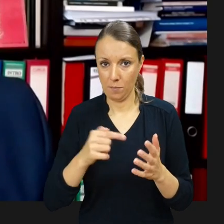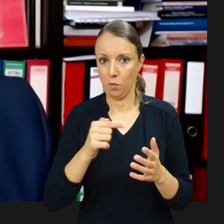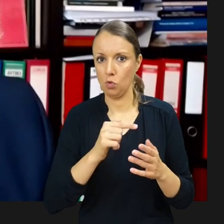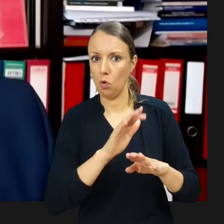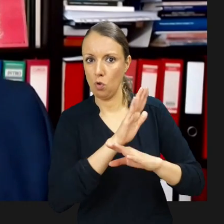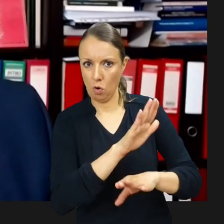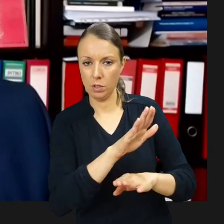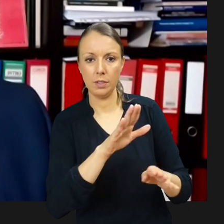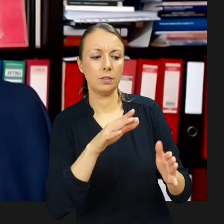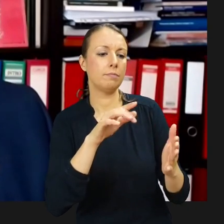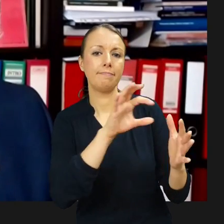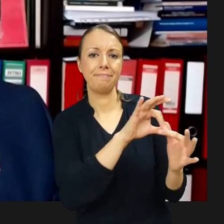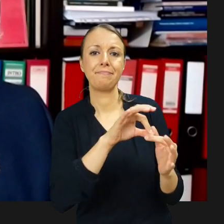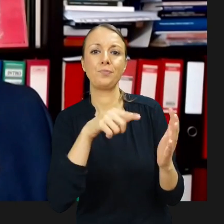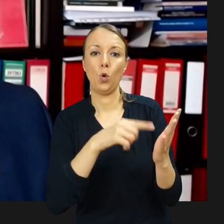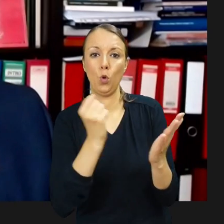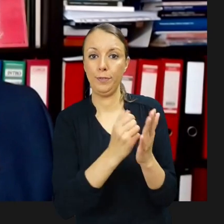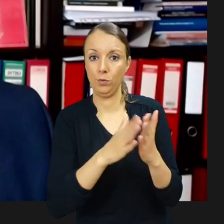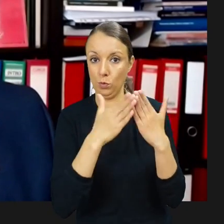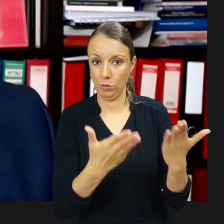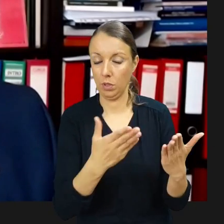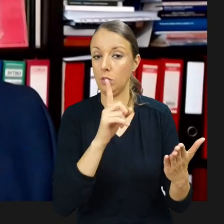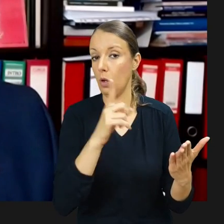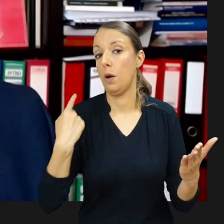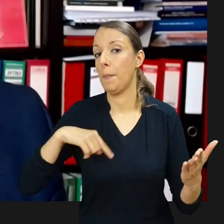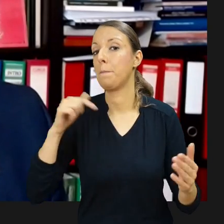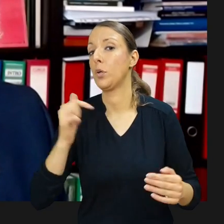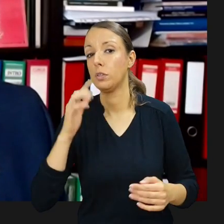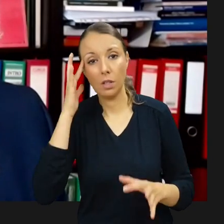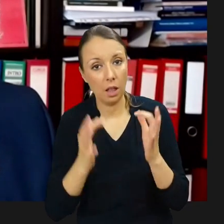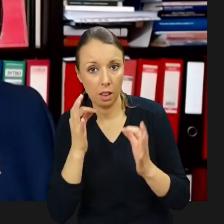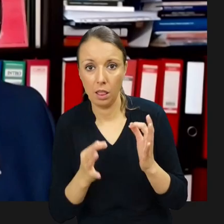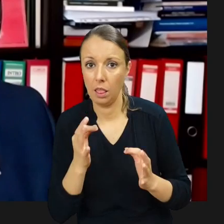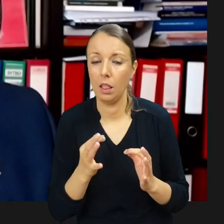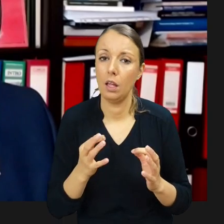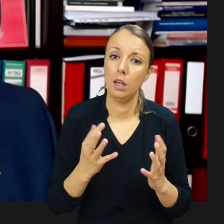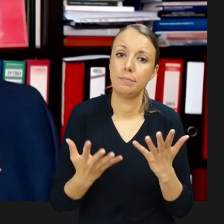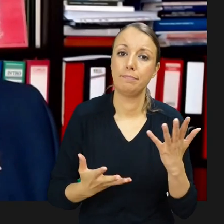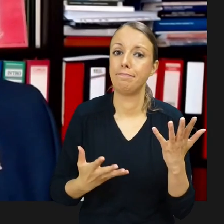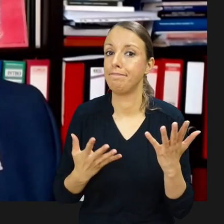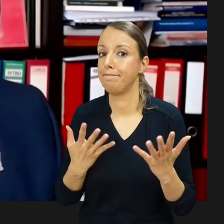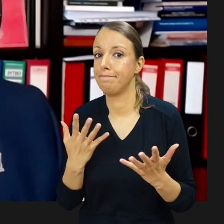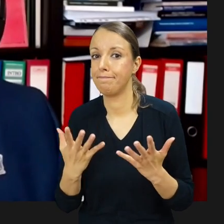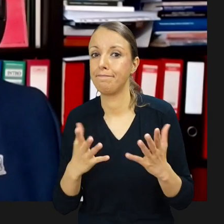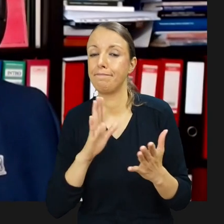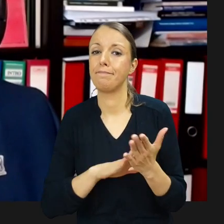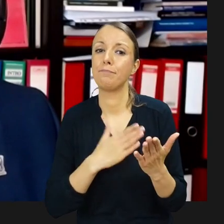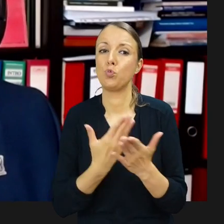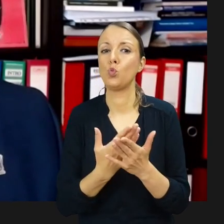konstytucyjną, to na pewno możemy się zastanawiać nad wprowadzeniem takich domniemań, które